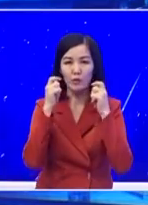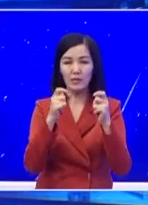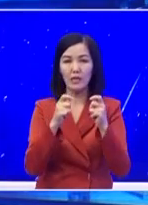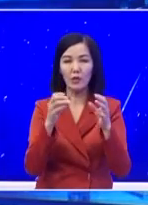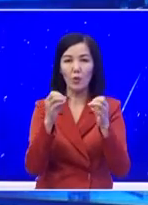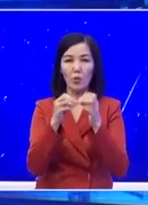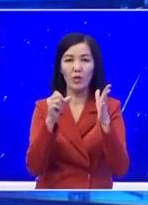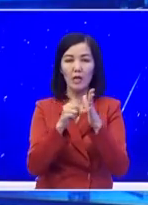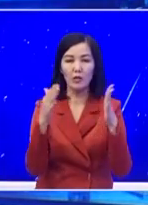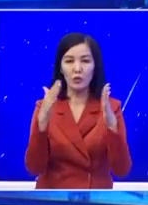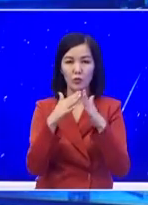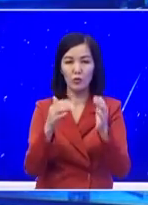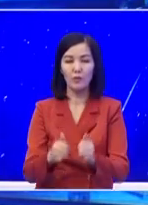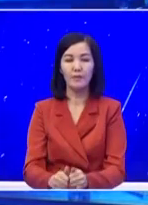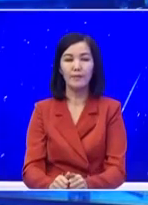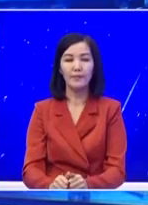берілген 16-шы баспана.